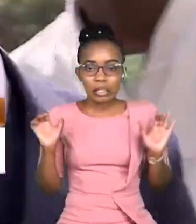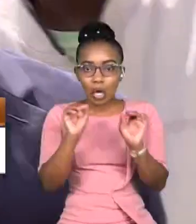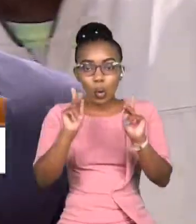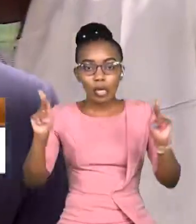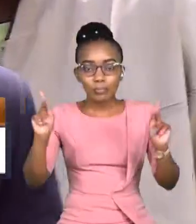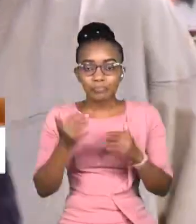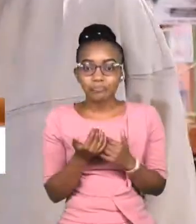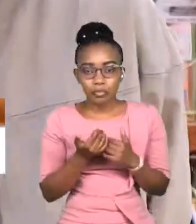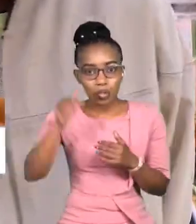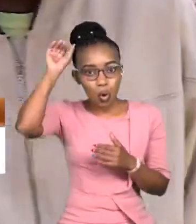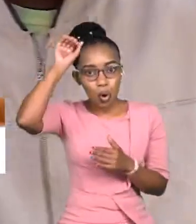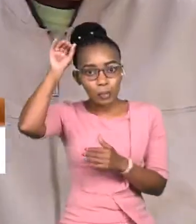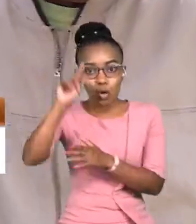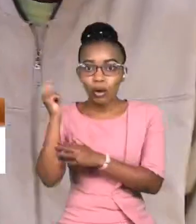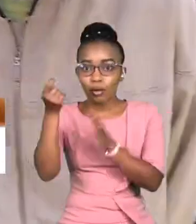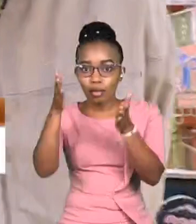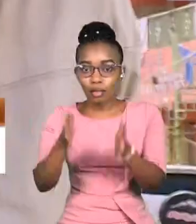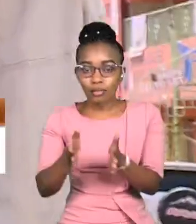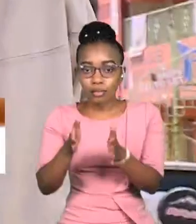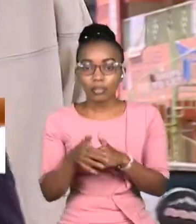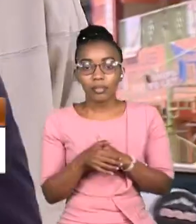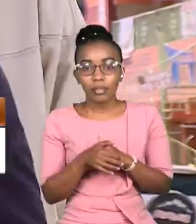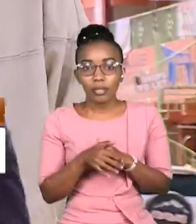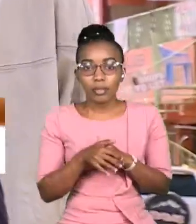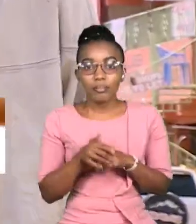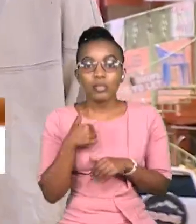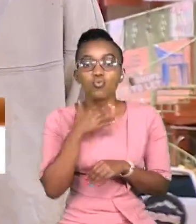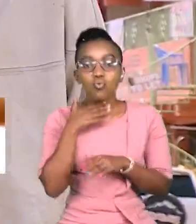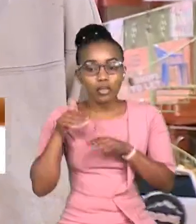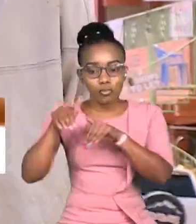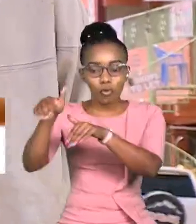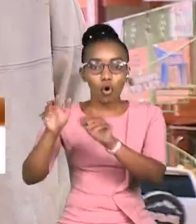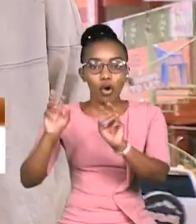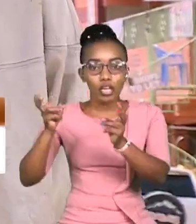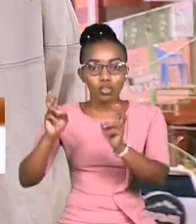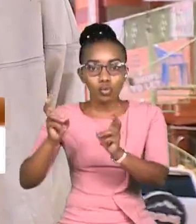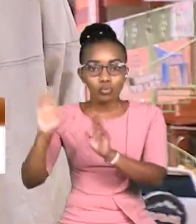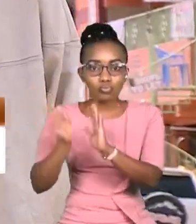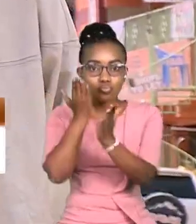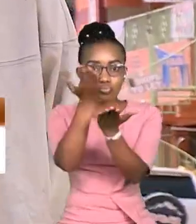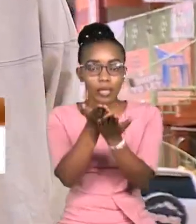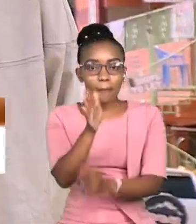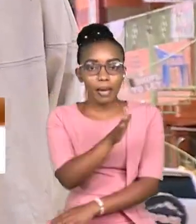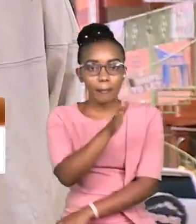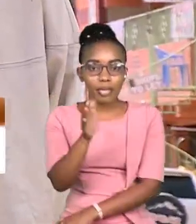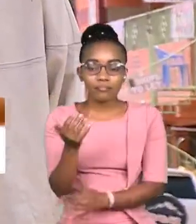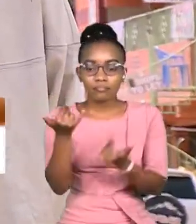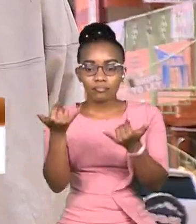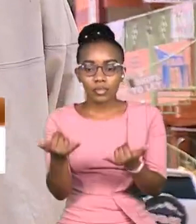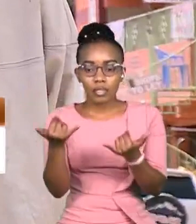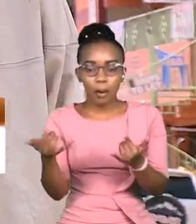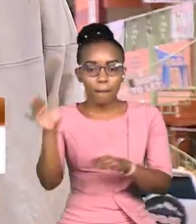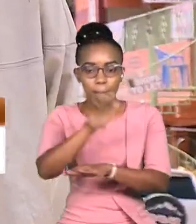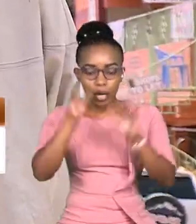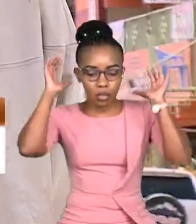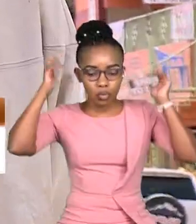ni baadhi ya maoni ya Wakenya na ningependa sana kufuatilia mjadala ambao unaendelea katika bunge. Kwa sasa kazi